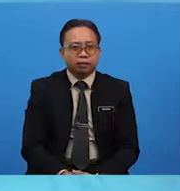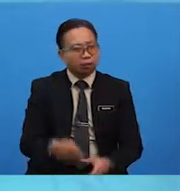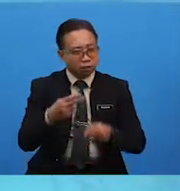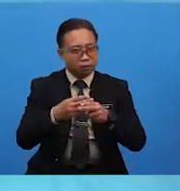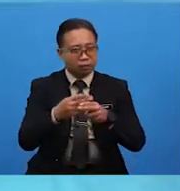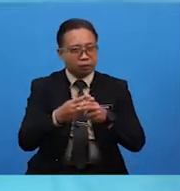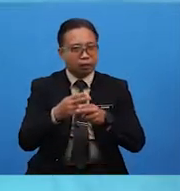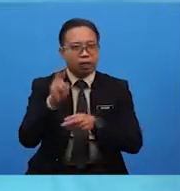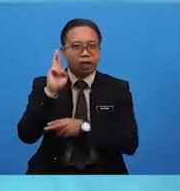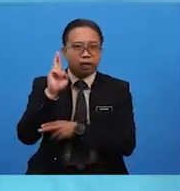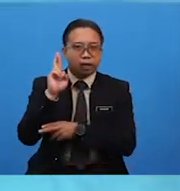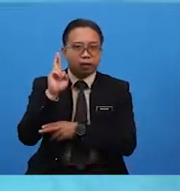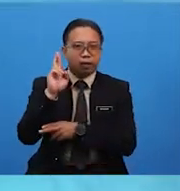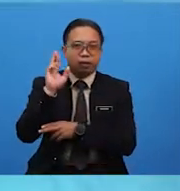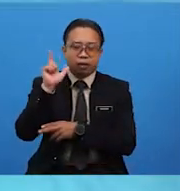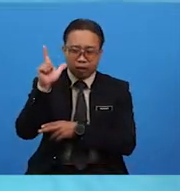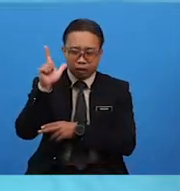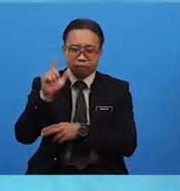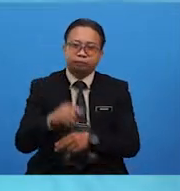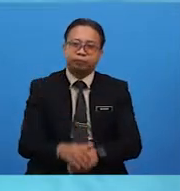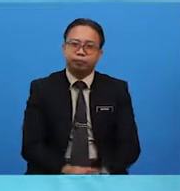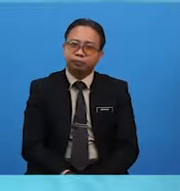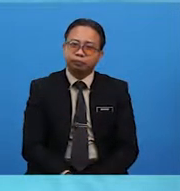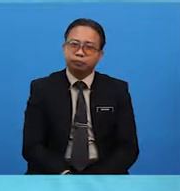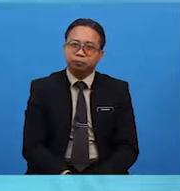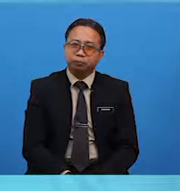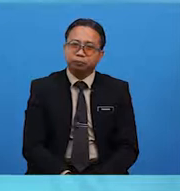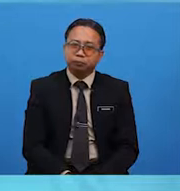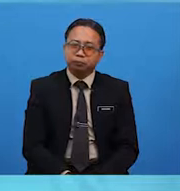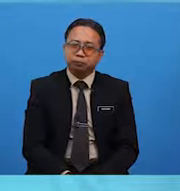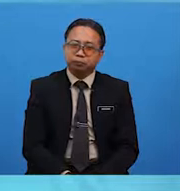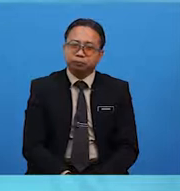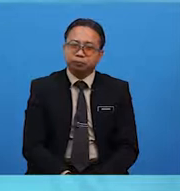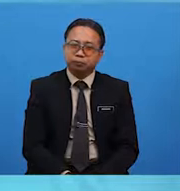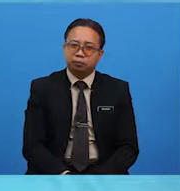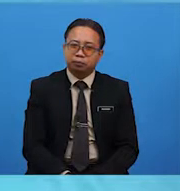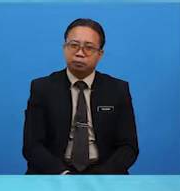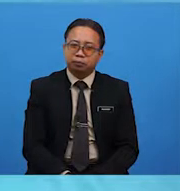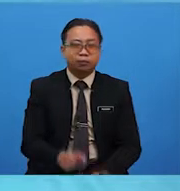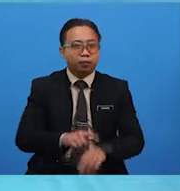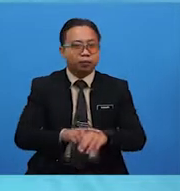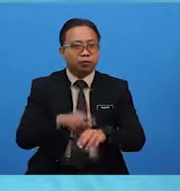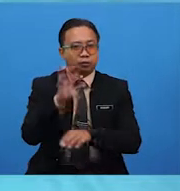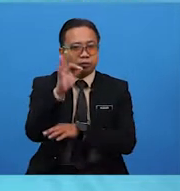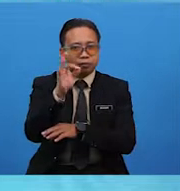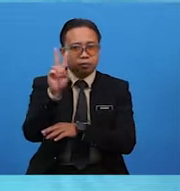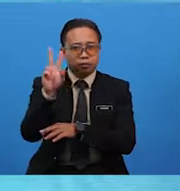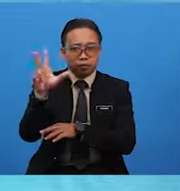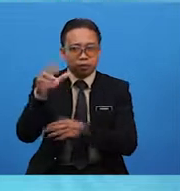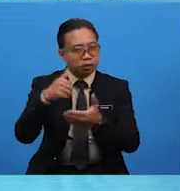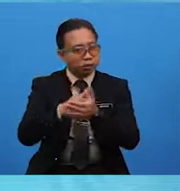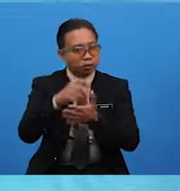Oh sekaligus gaya roti lichsteiner paint beli dah pada tau 1123